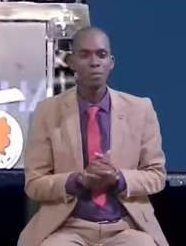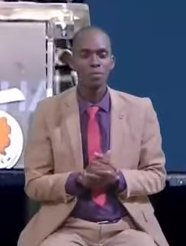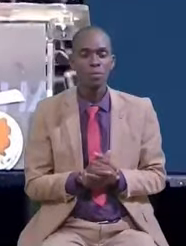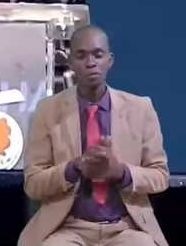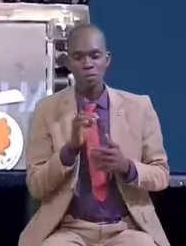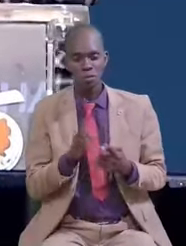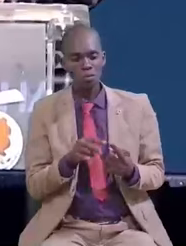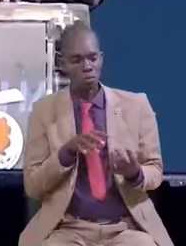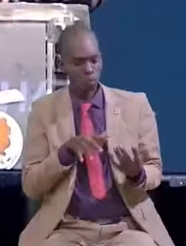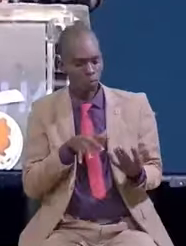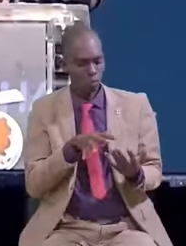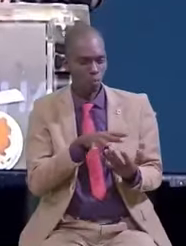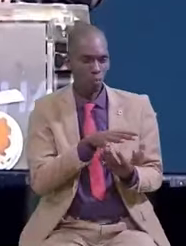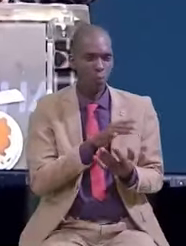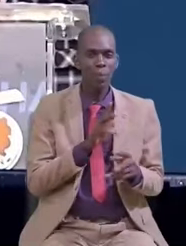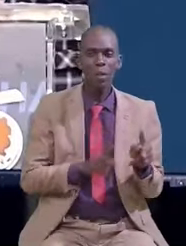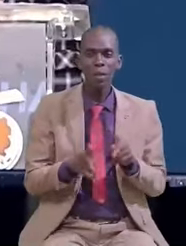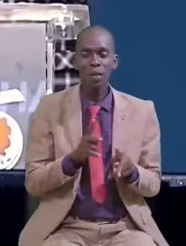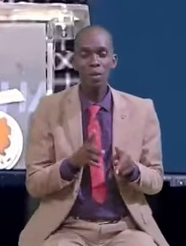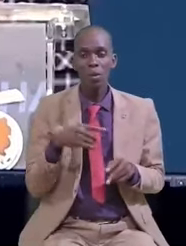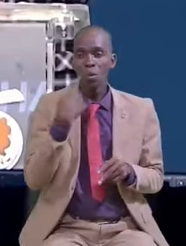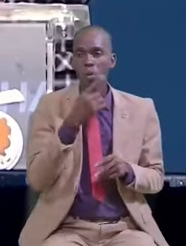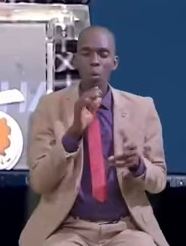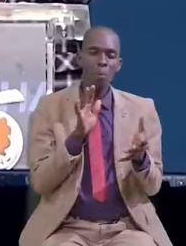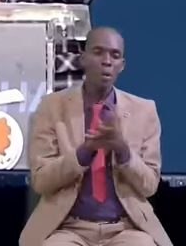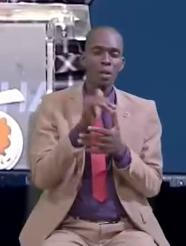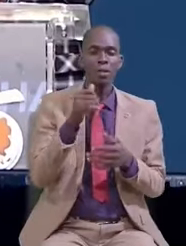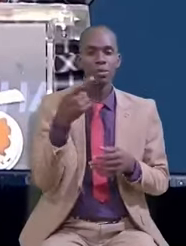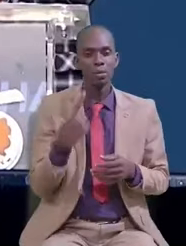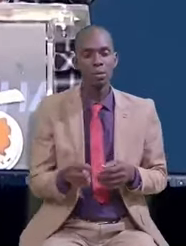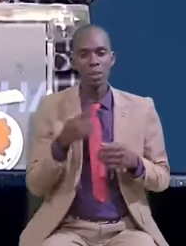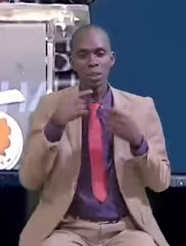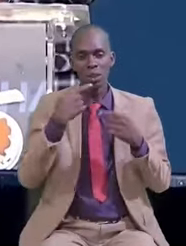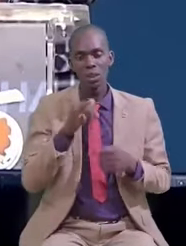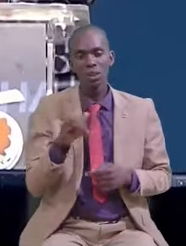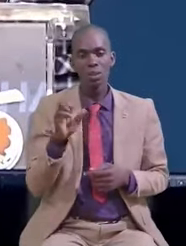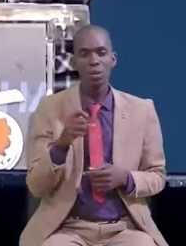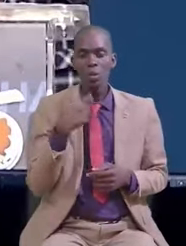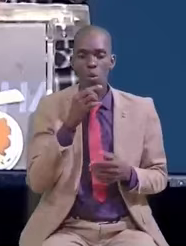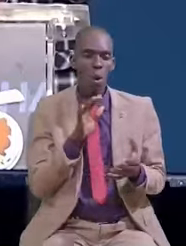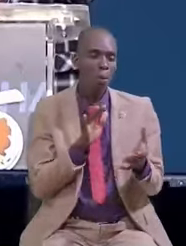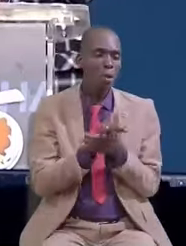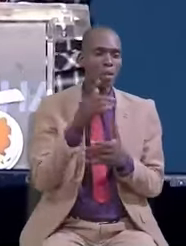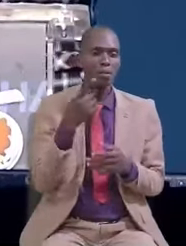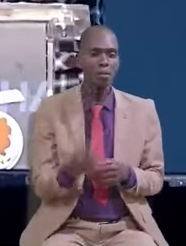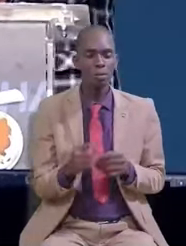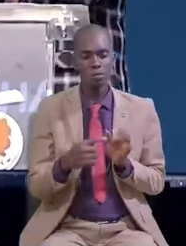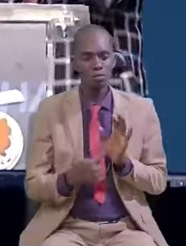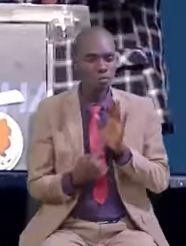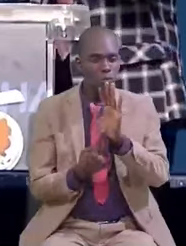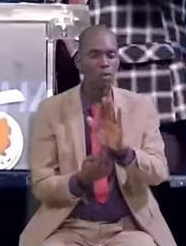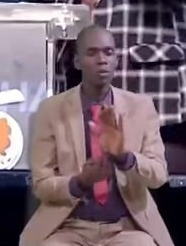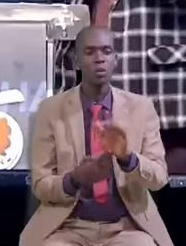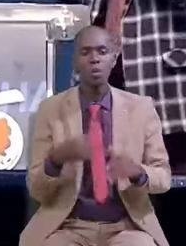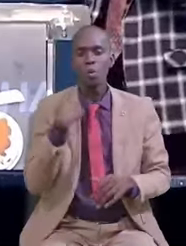Pour ces gens-là, qui croient à ce qui était annoncé, qui croient à la révélation,